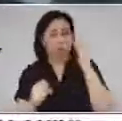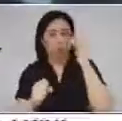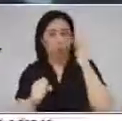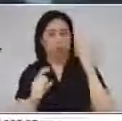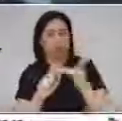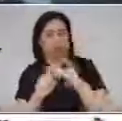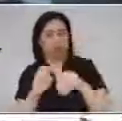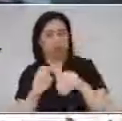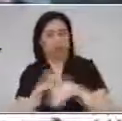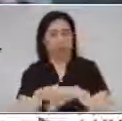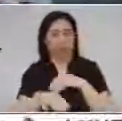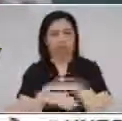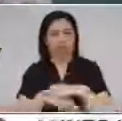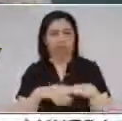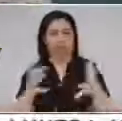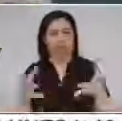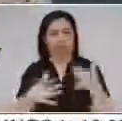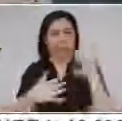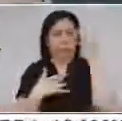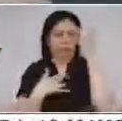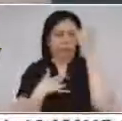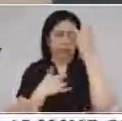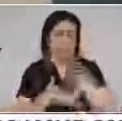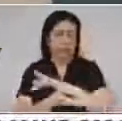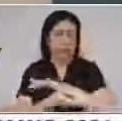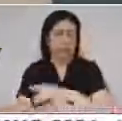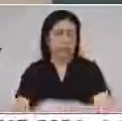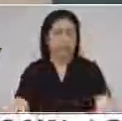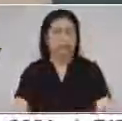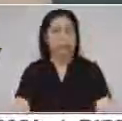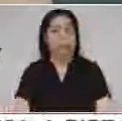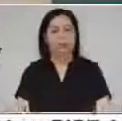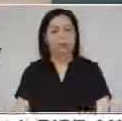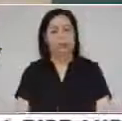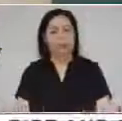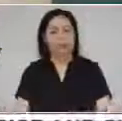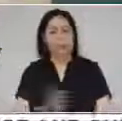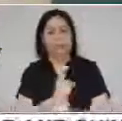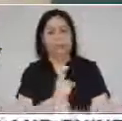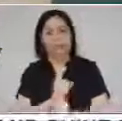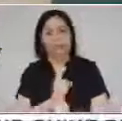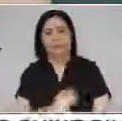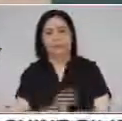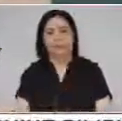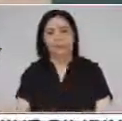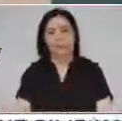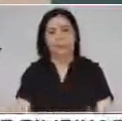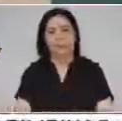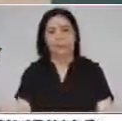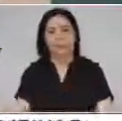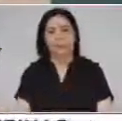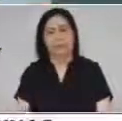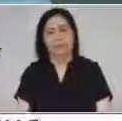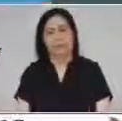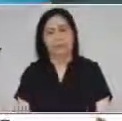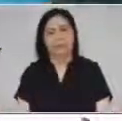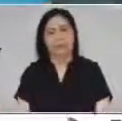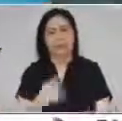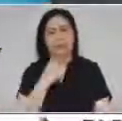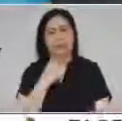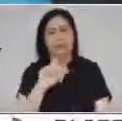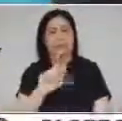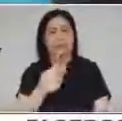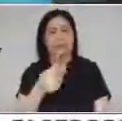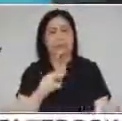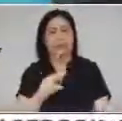mo yung pangalan mo. So, makikita agad nila kung may mga pangalan yan. At